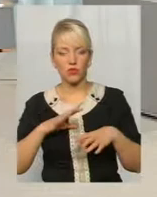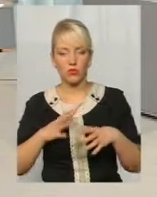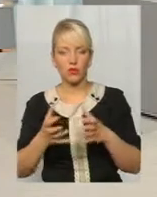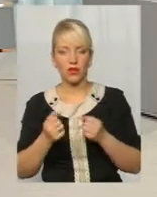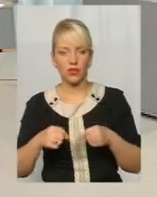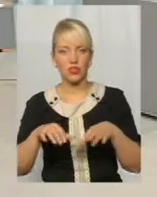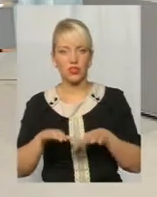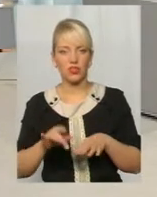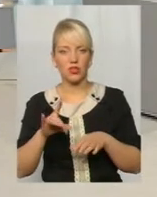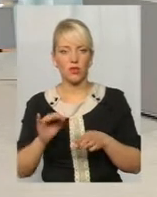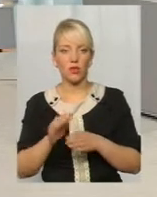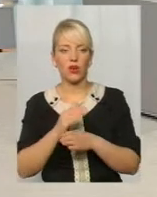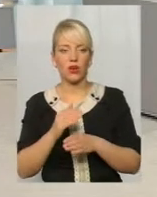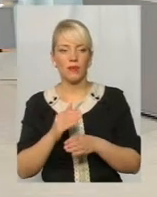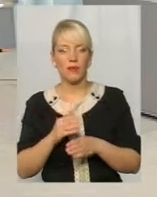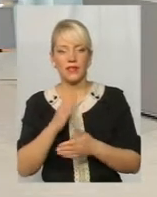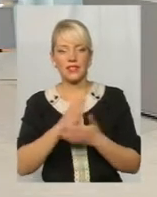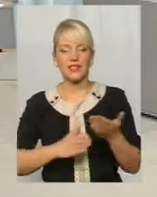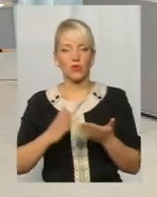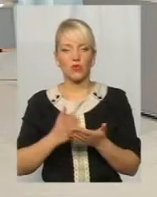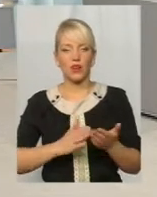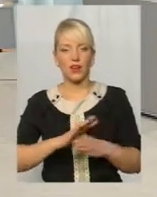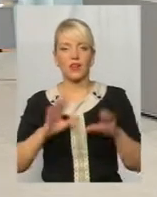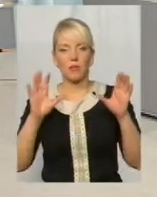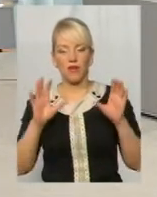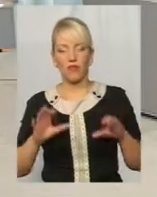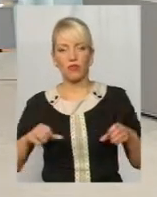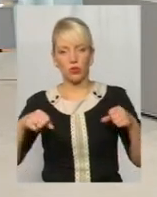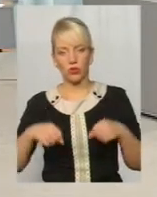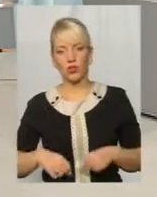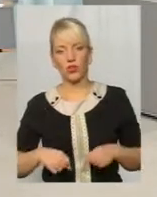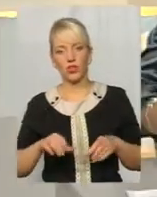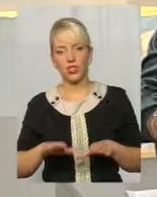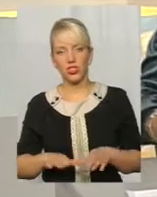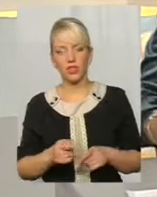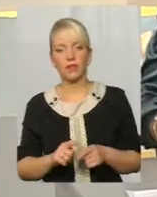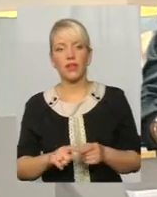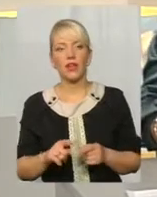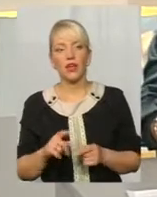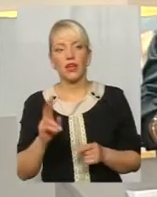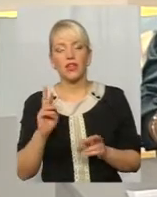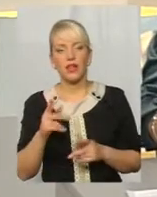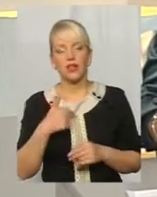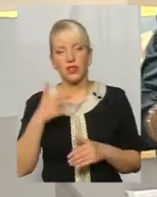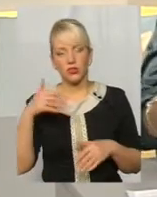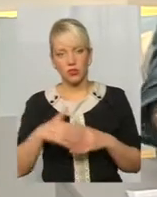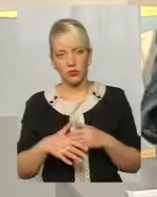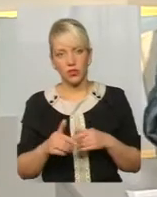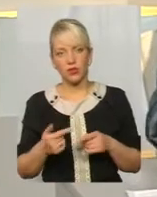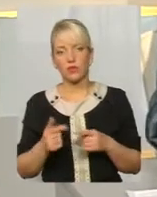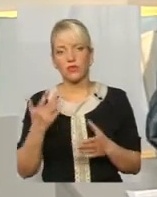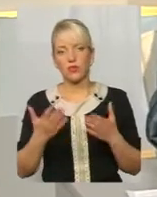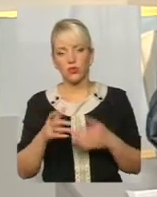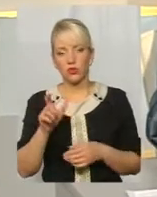про скасування неправомірного рішення, прийнятого державним реєстратором. Тобто, чи правильно я вас розумію, якщо в людини,